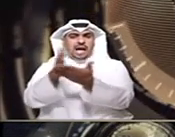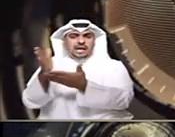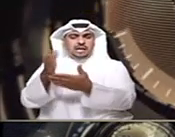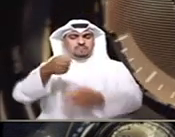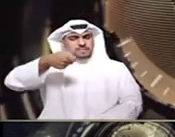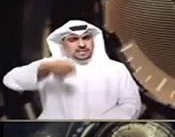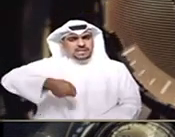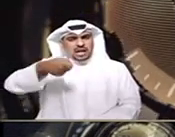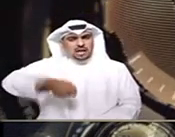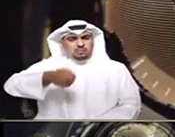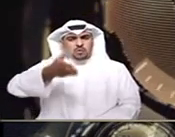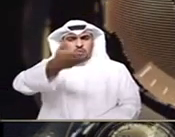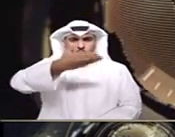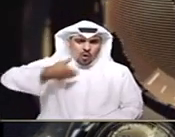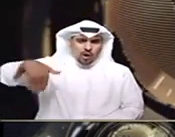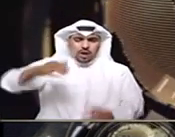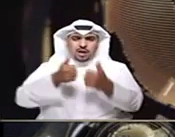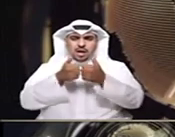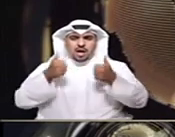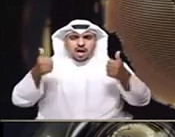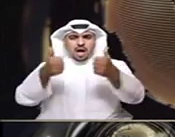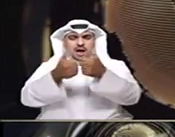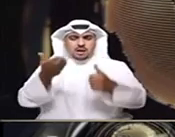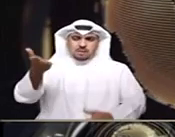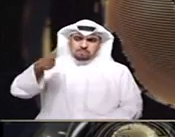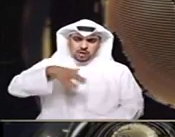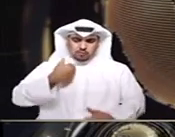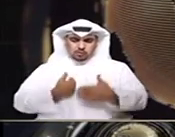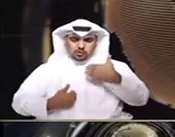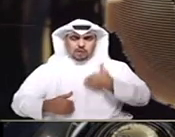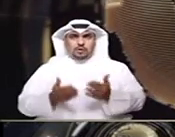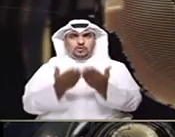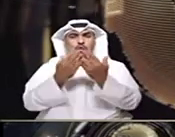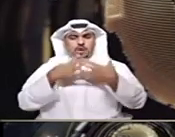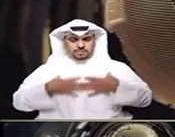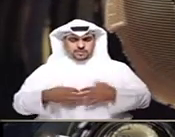إلى أسر الضحايا وتمنياته للمصابين بالشفاء العاجل.